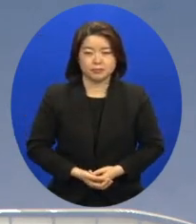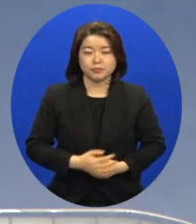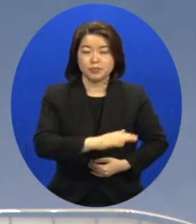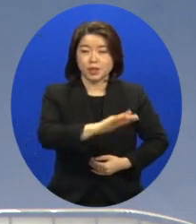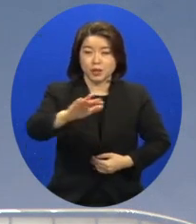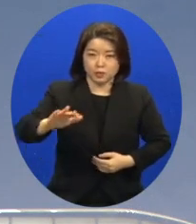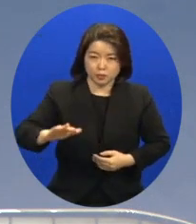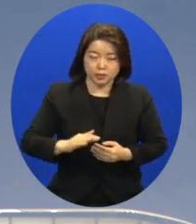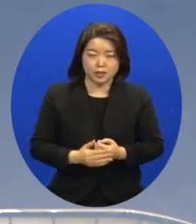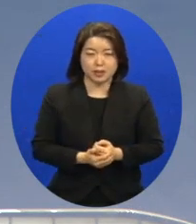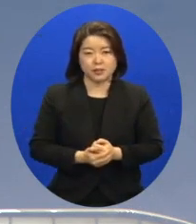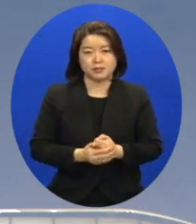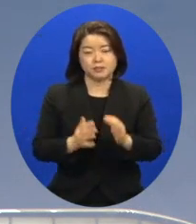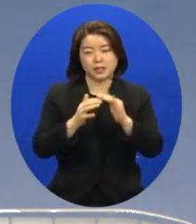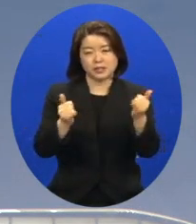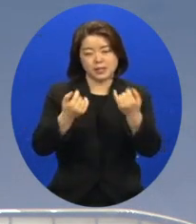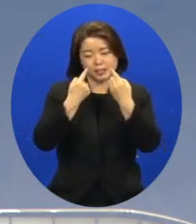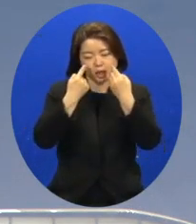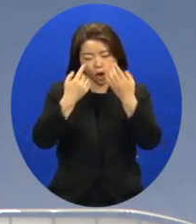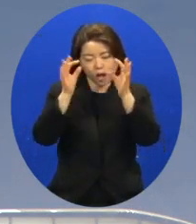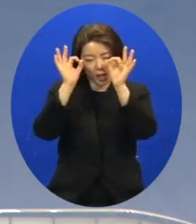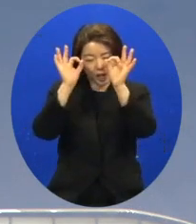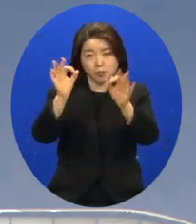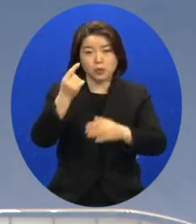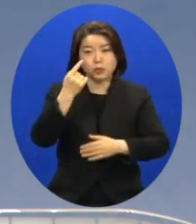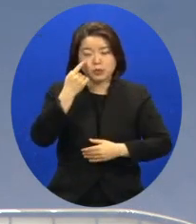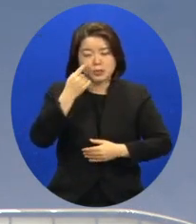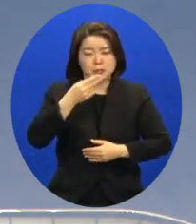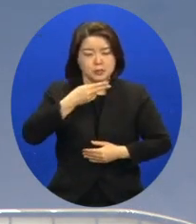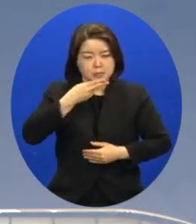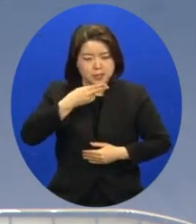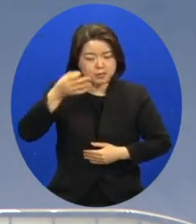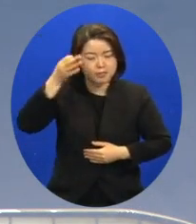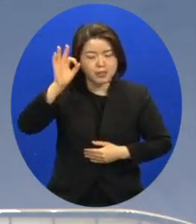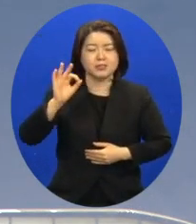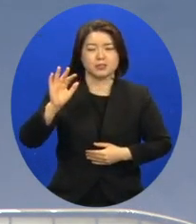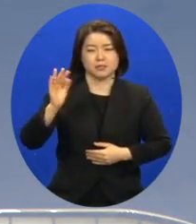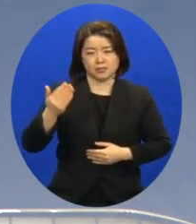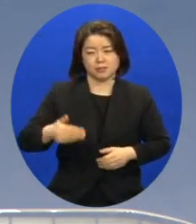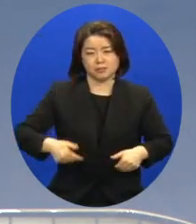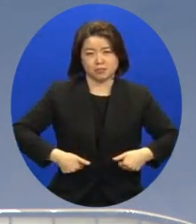우리가 사람을 정확히 보는 눈이 없음을 인정해야 합니다.